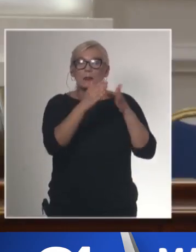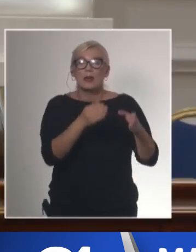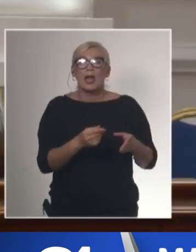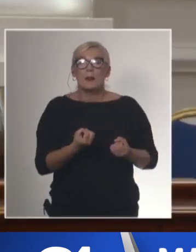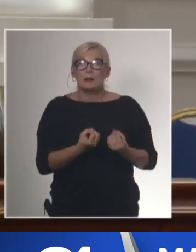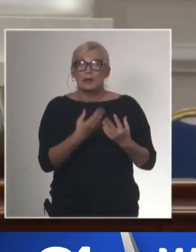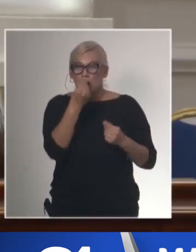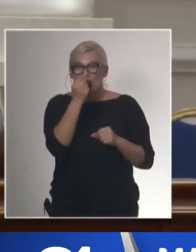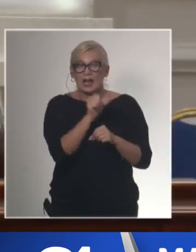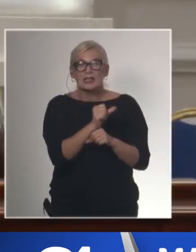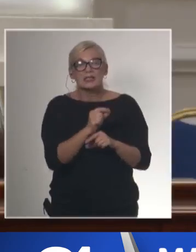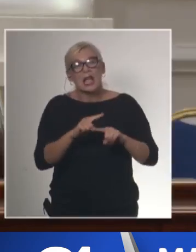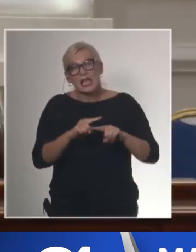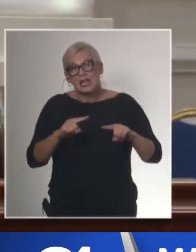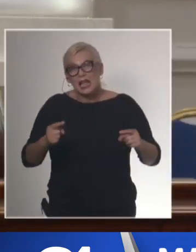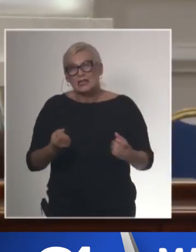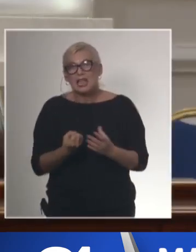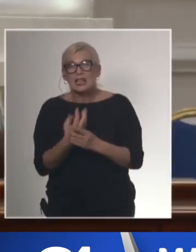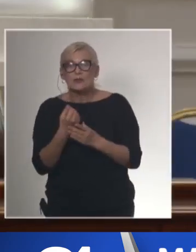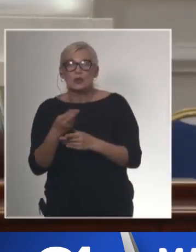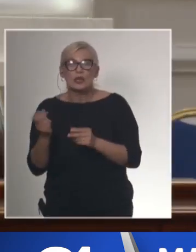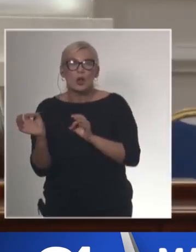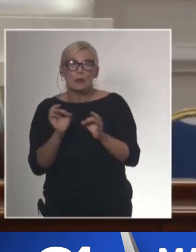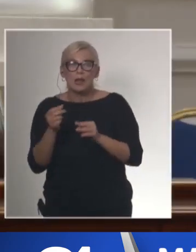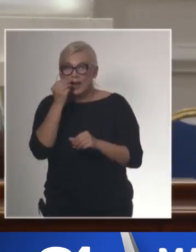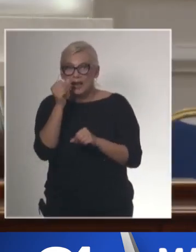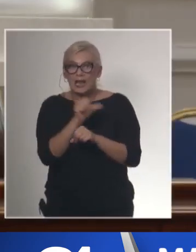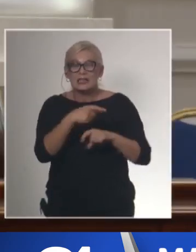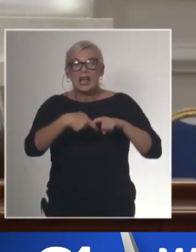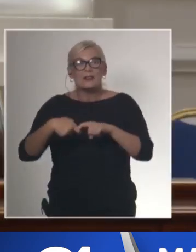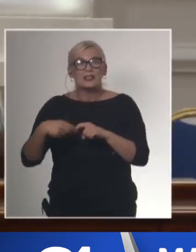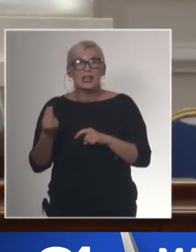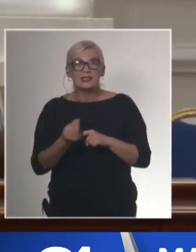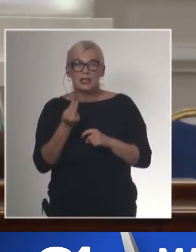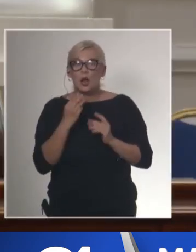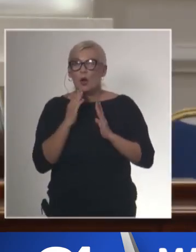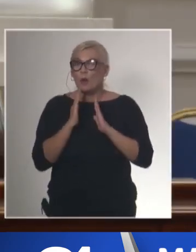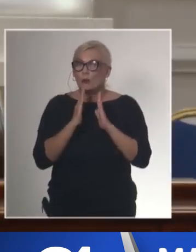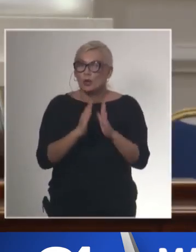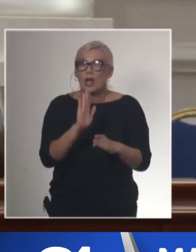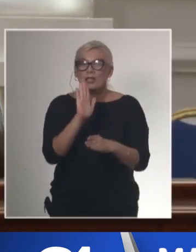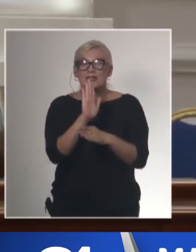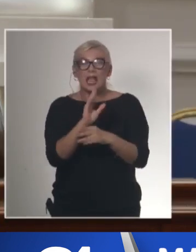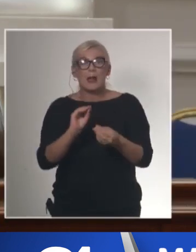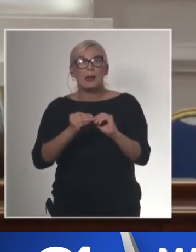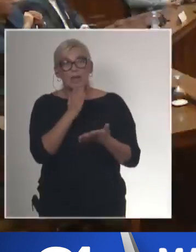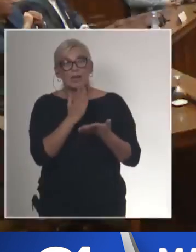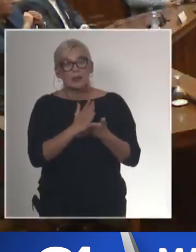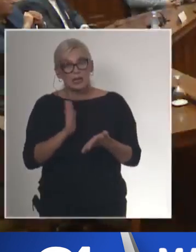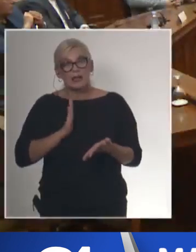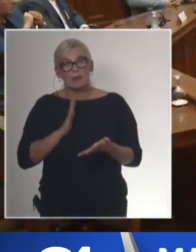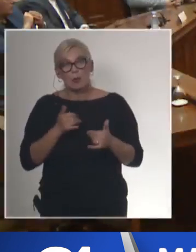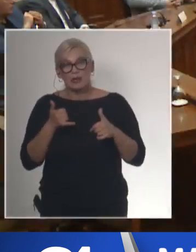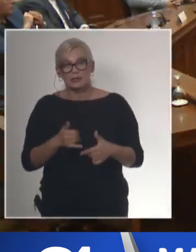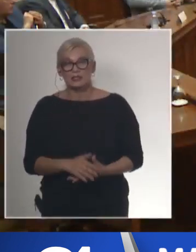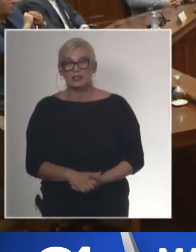до повеќе избори на снабдување. Врските со Србија го продолжува овој правец кон север, кон пазарите на Централна Европа.